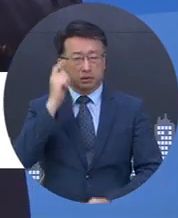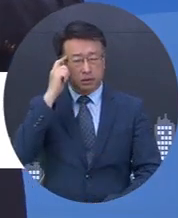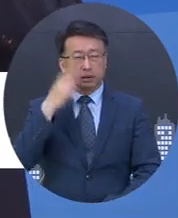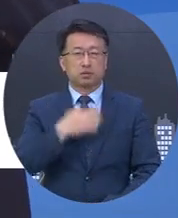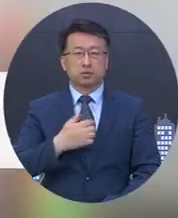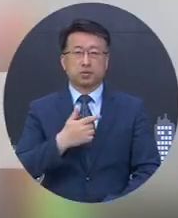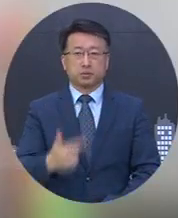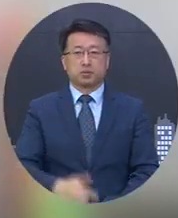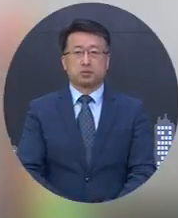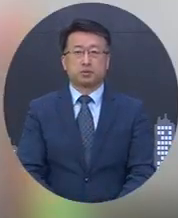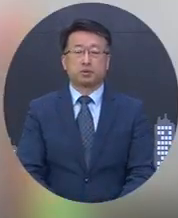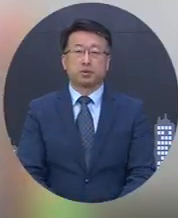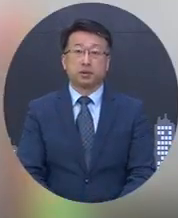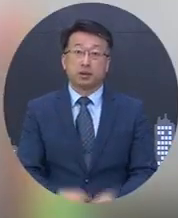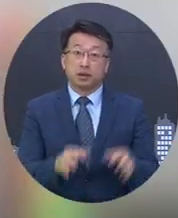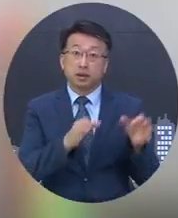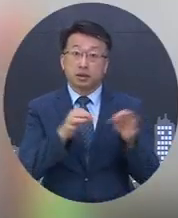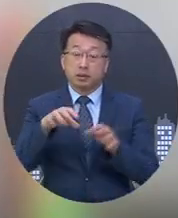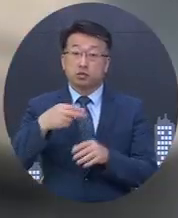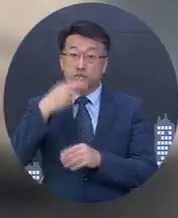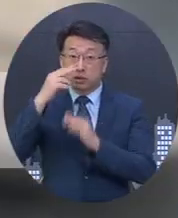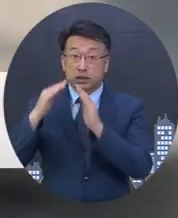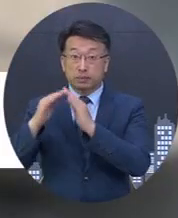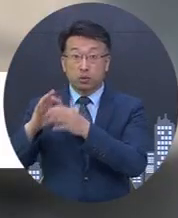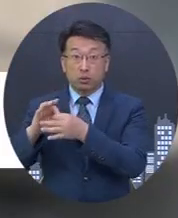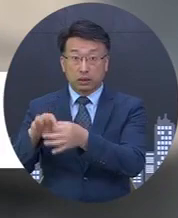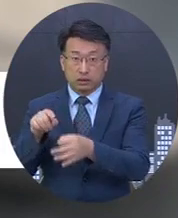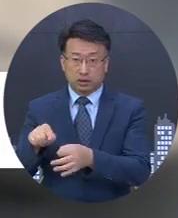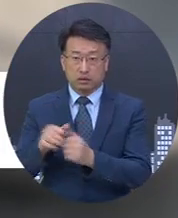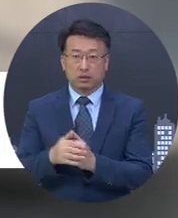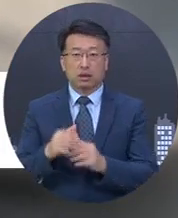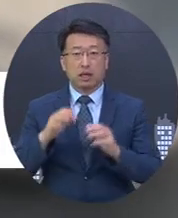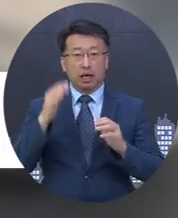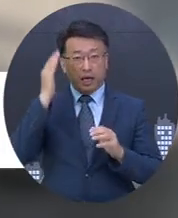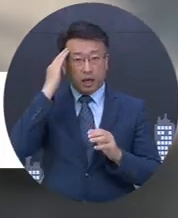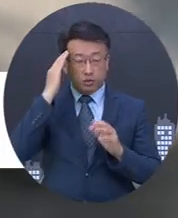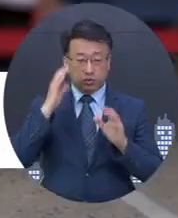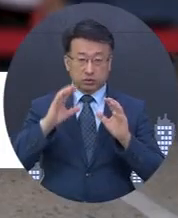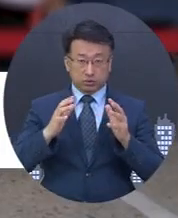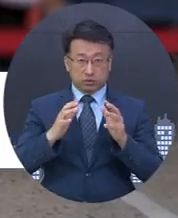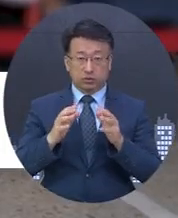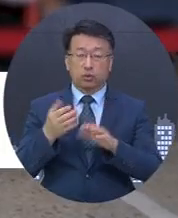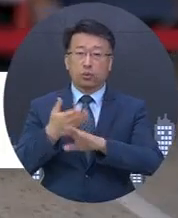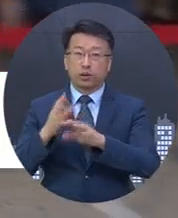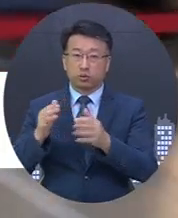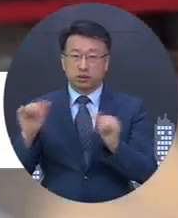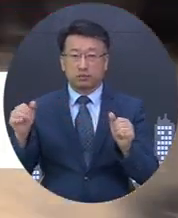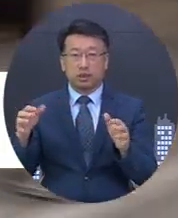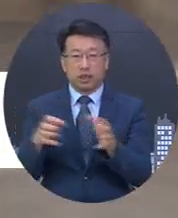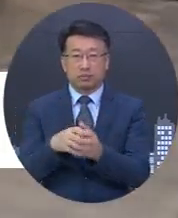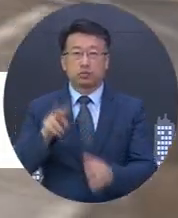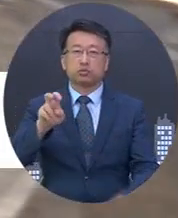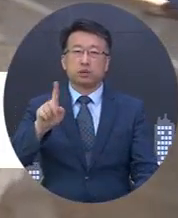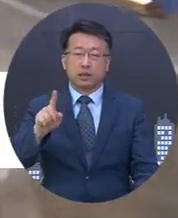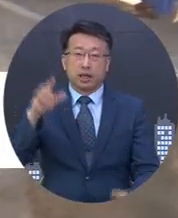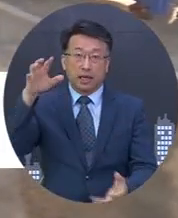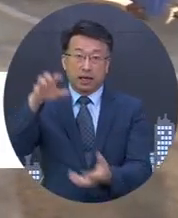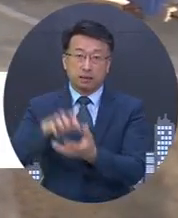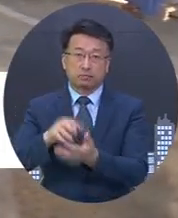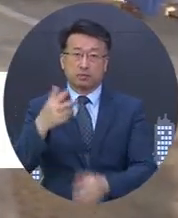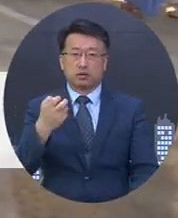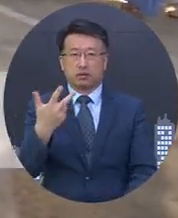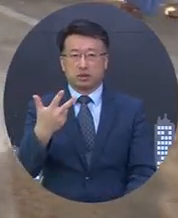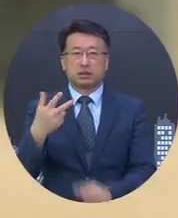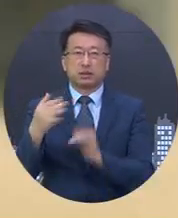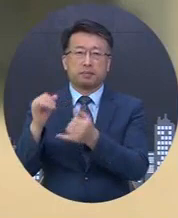우려하고 있습니다. 김해선 유흥주점과 관련해 내 외국인 21명이 확진돼 누적 확진자가